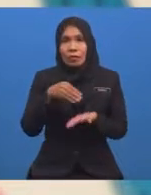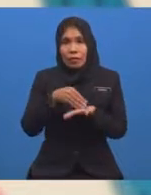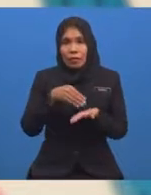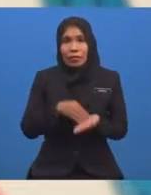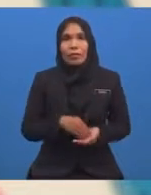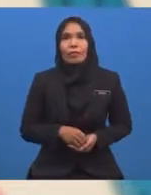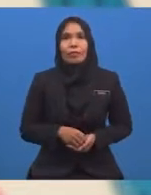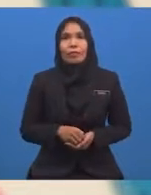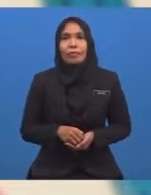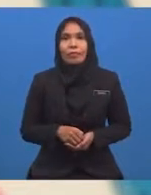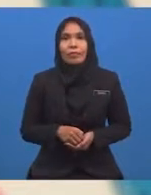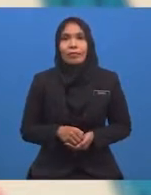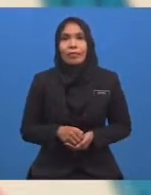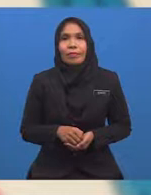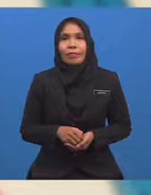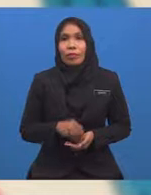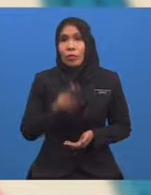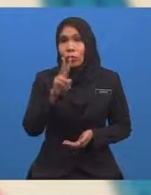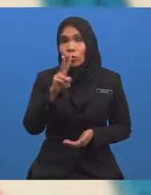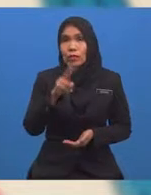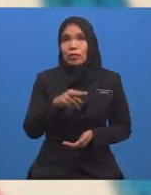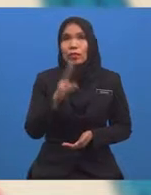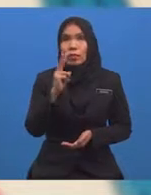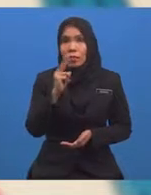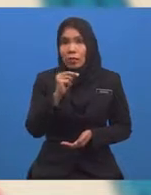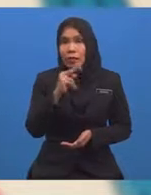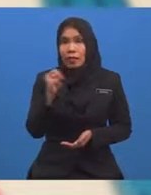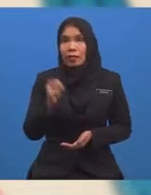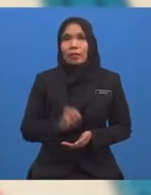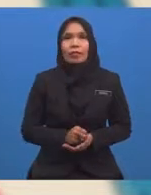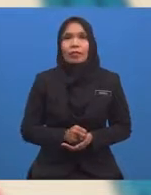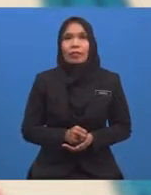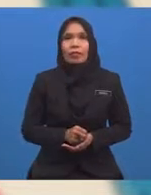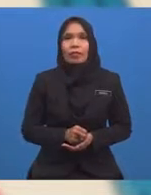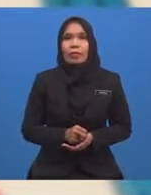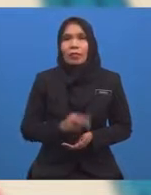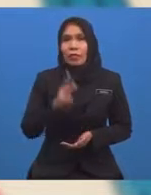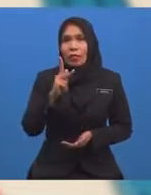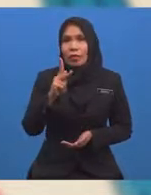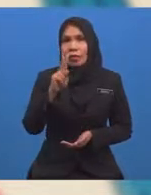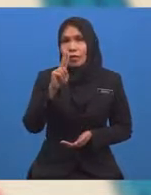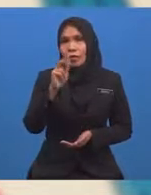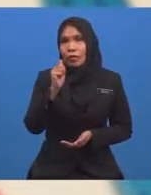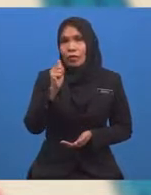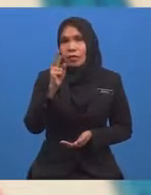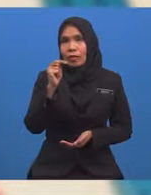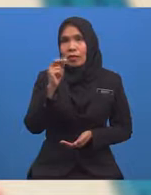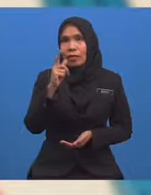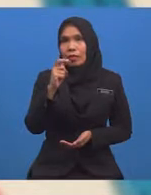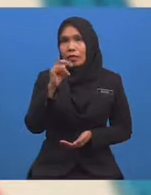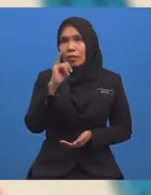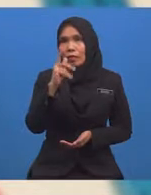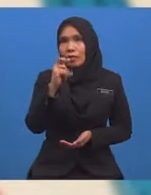1ringgit yang dimiliki oleh Ayu ialah satu Unisba 13